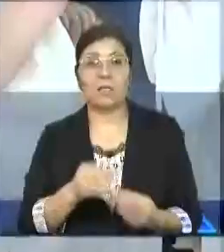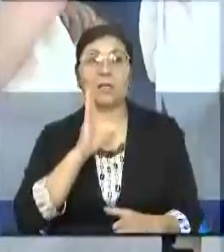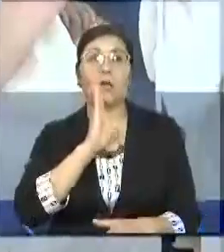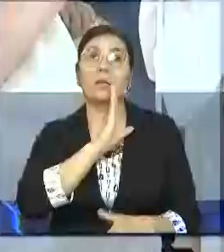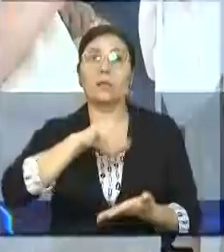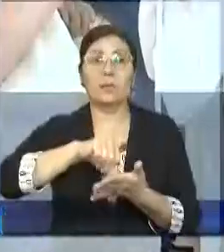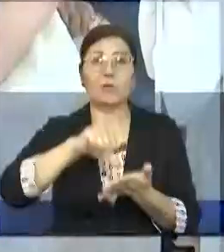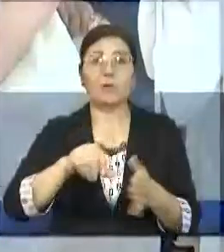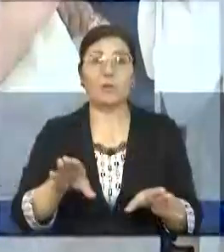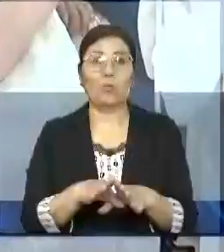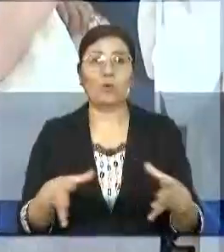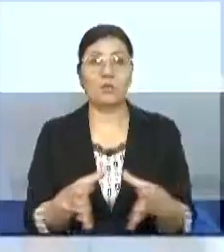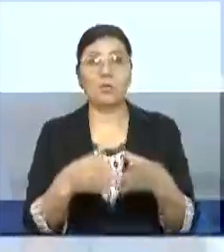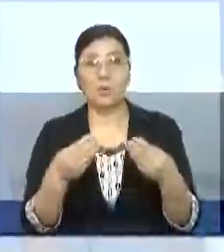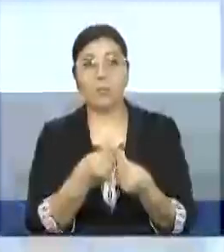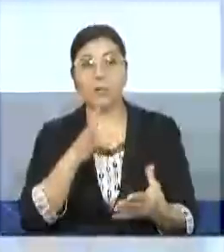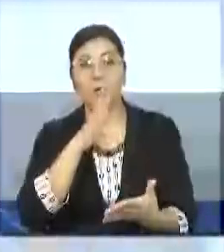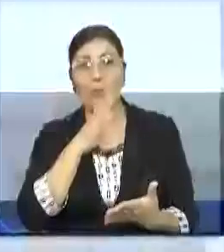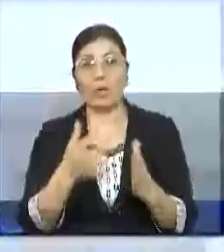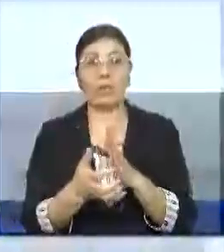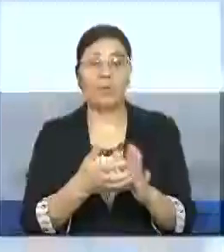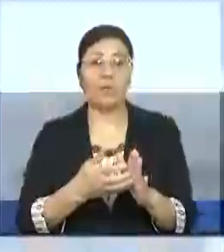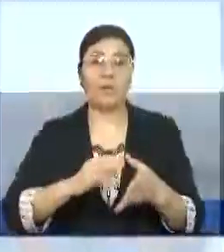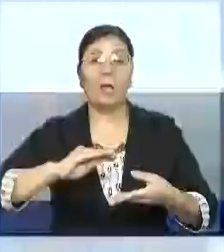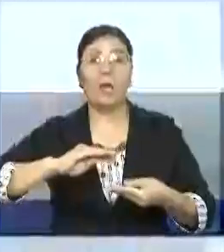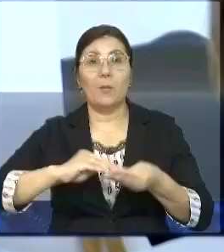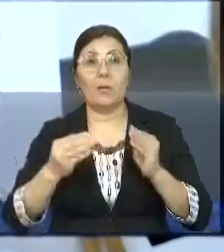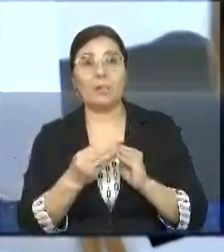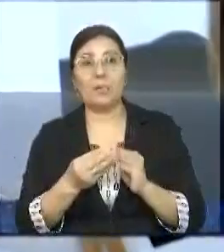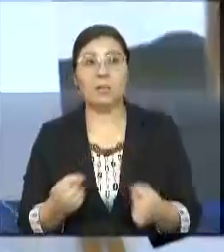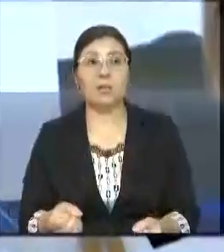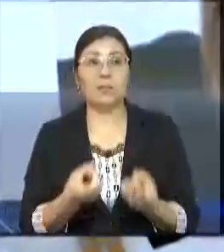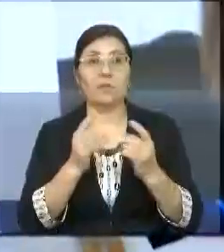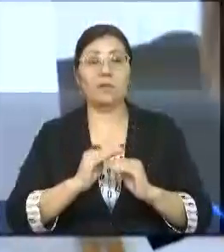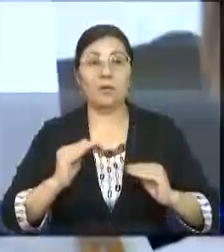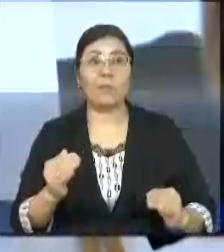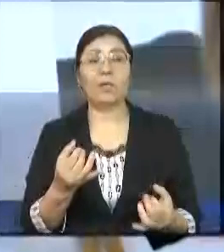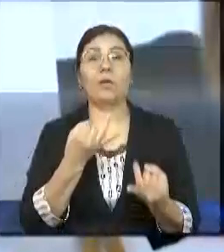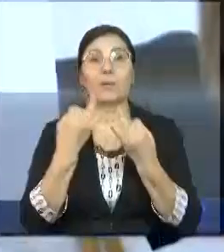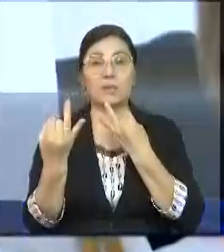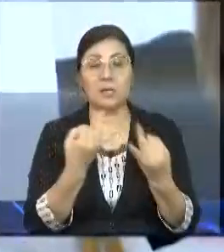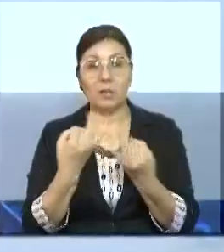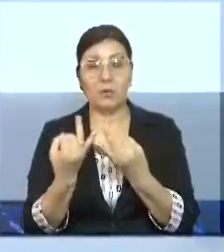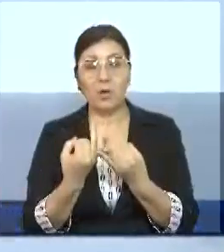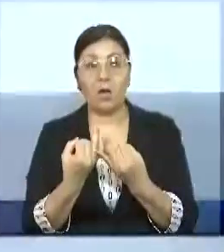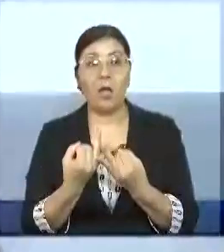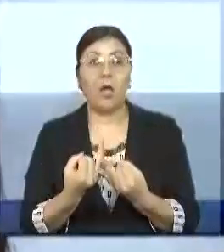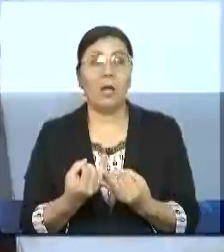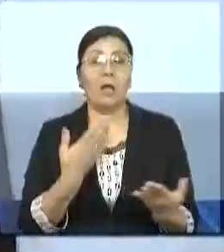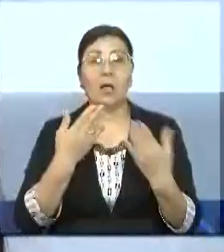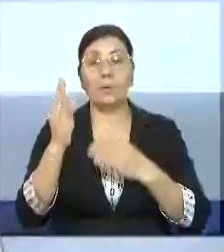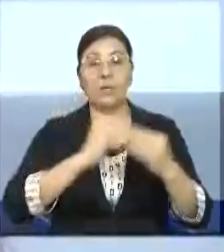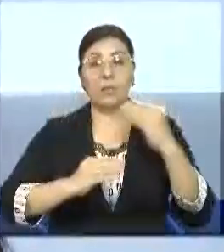осындай отбасыларда уақыт тапшылығынан, тұрмыстық мәселелер салдарынан баламен сырласуға, жақын қарым-қатынас қалыптастыруға уақыт